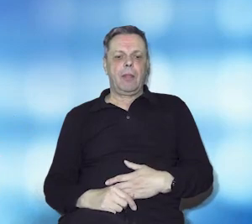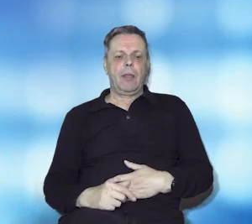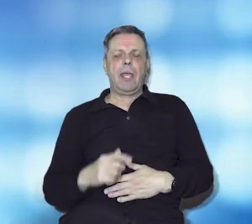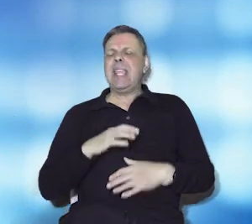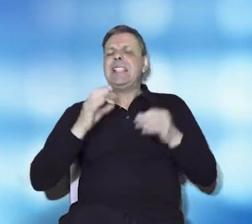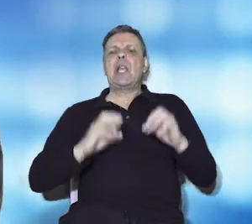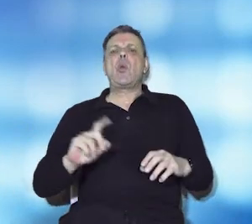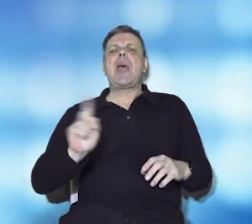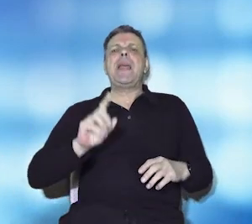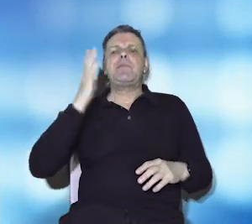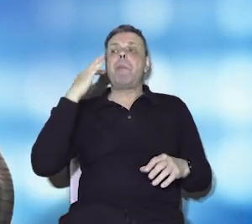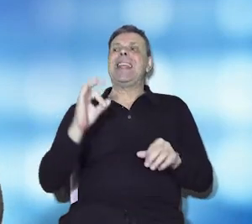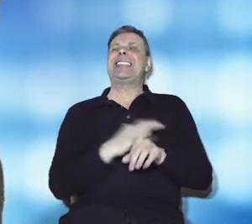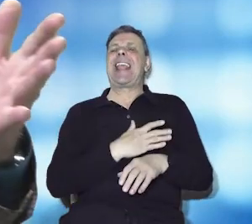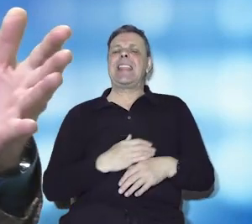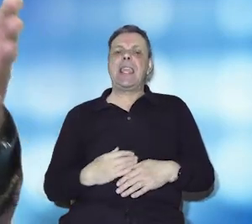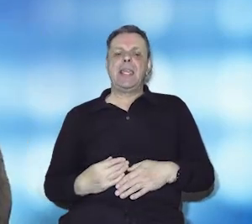sigurno da nismo bili sretni,